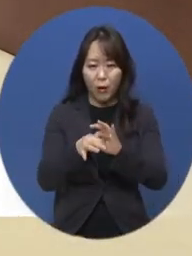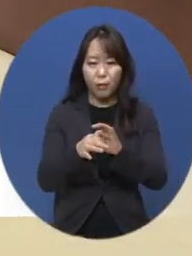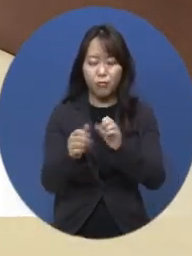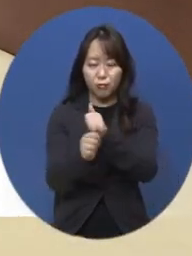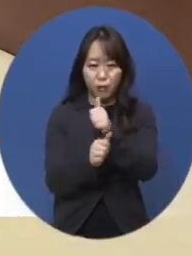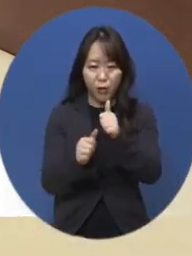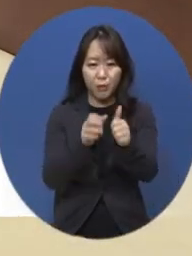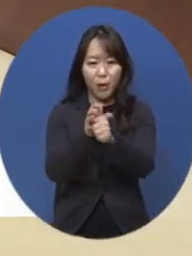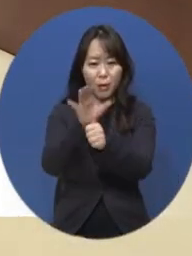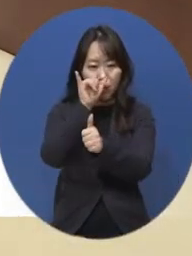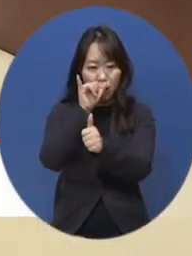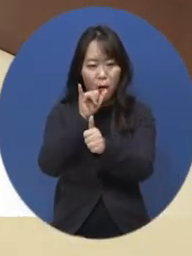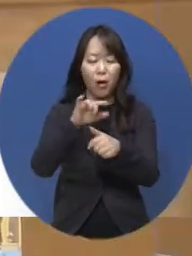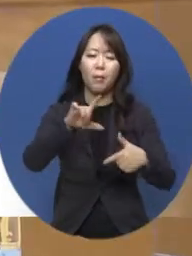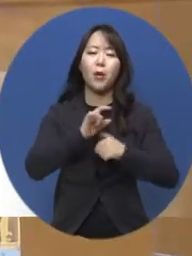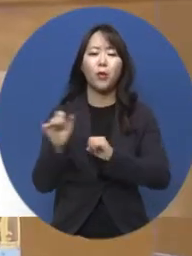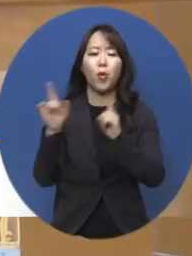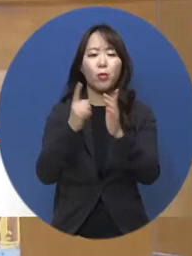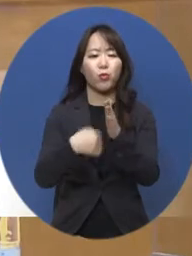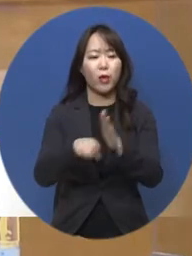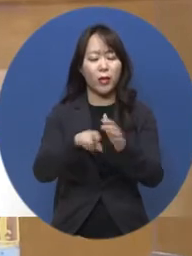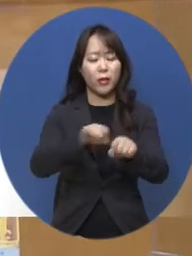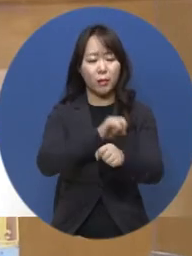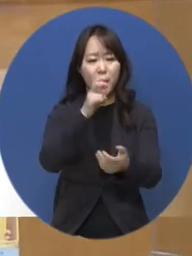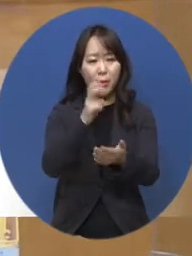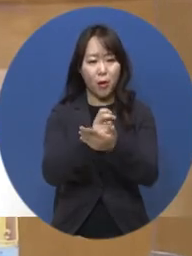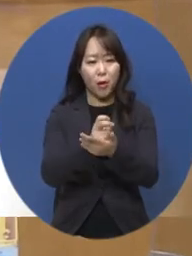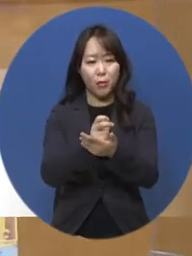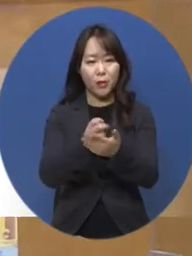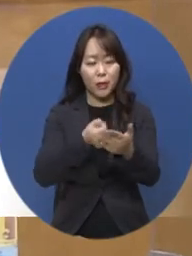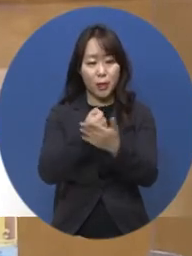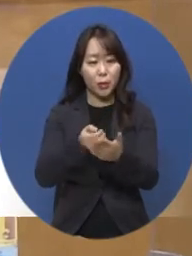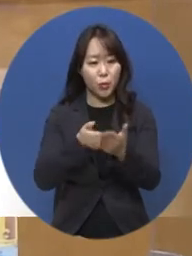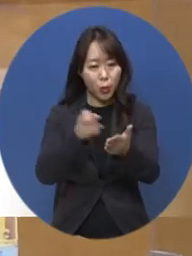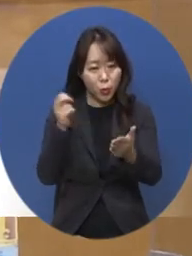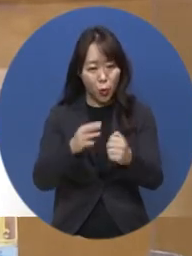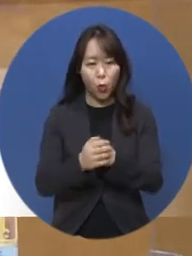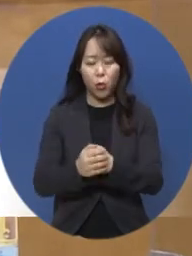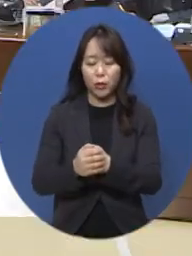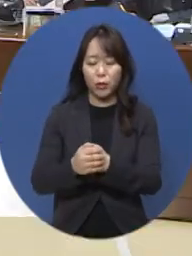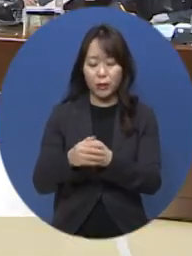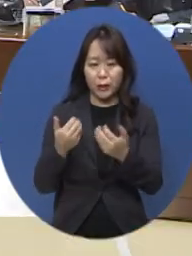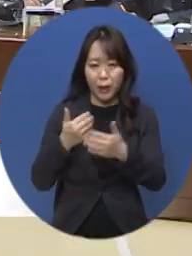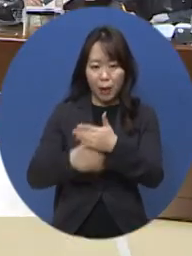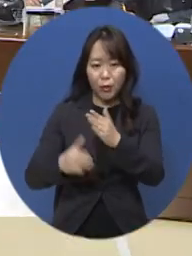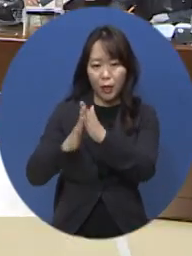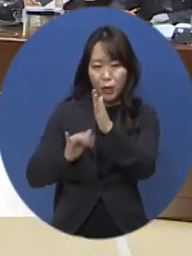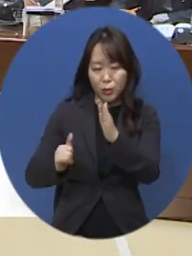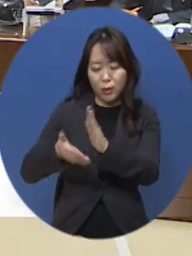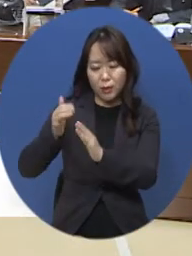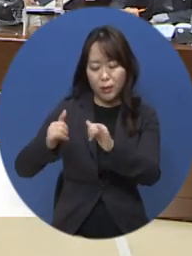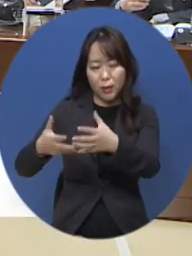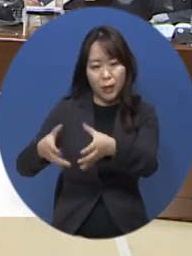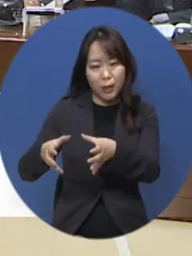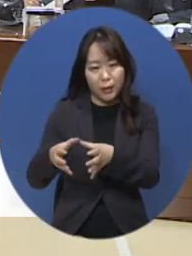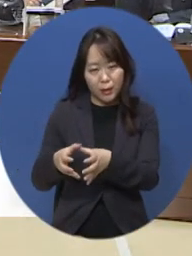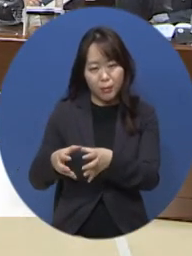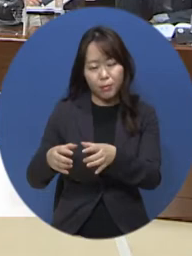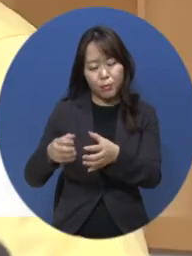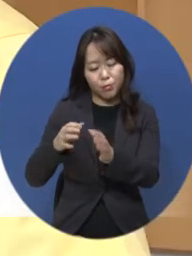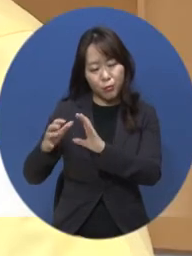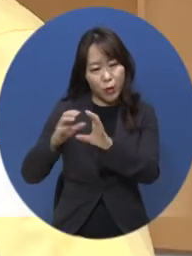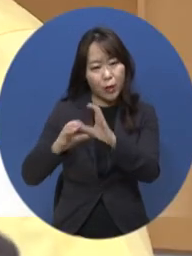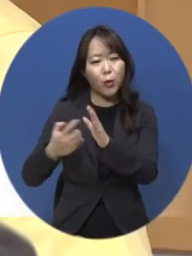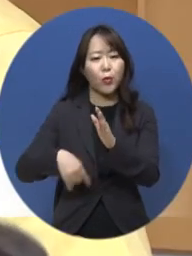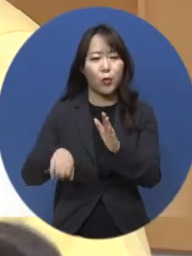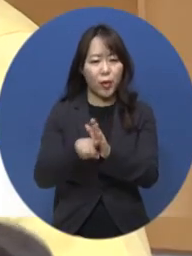희생자 명예회복에 관한 특별법 재정 촉구 그리고 유족 시민 단체와 지역민과 의 소통을 위해 여순